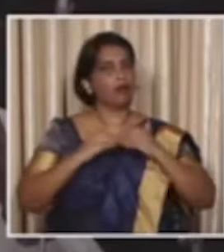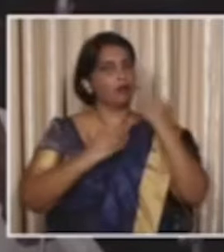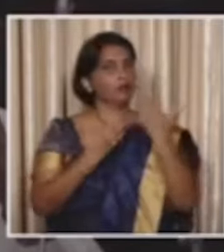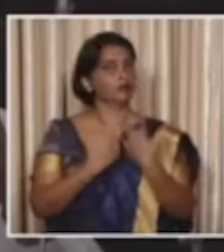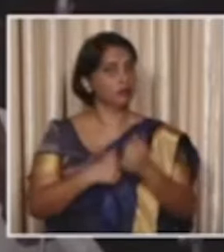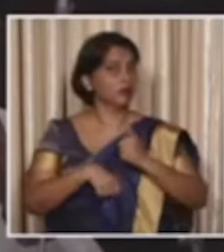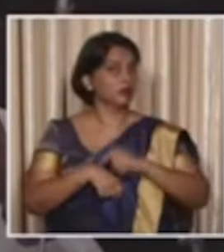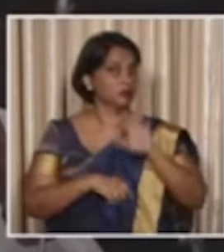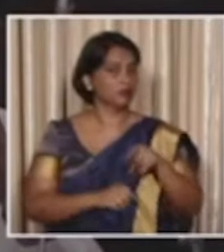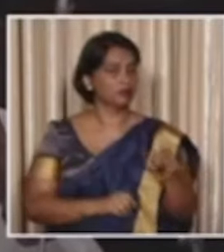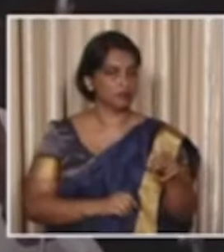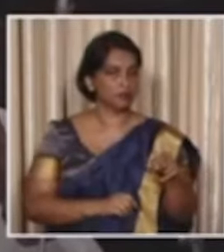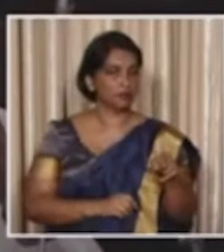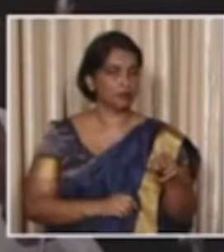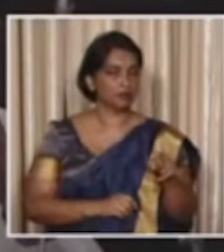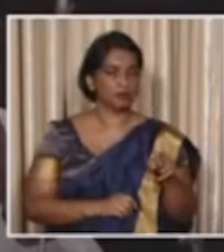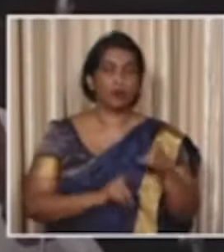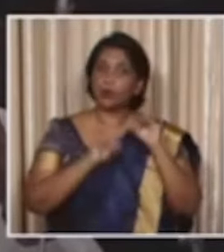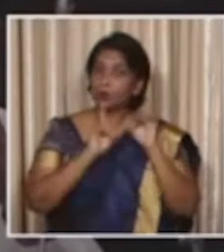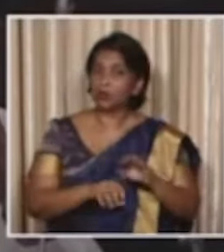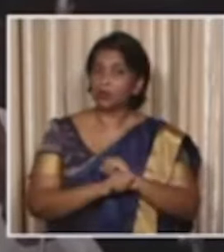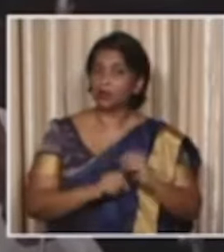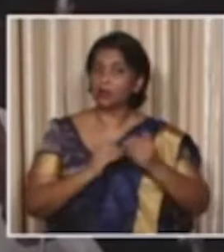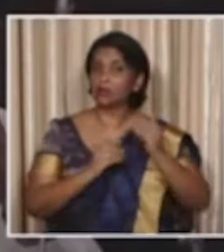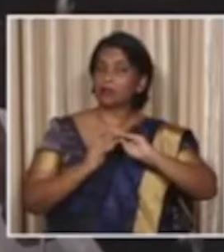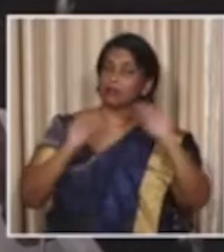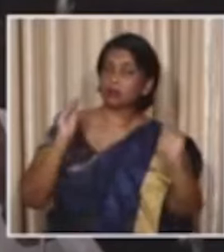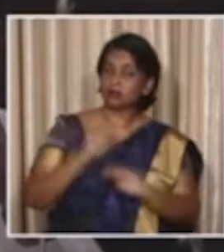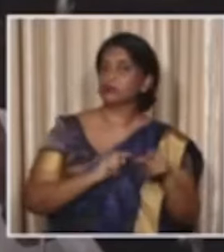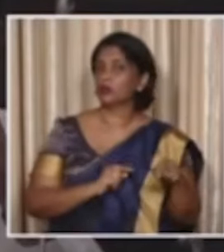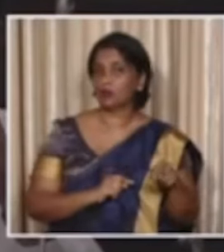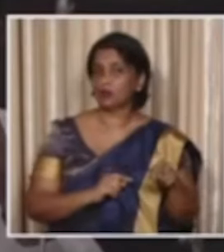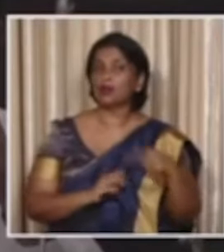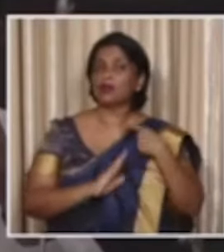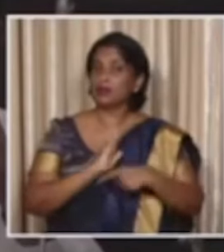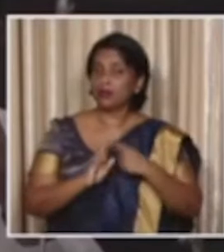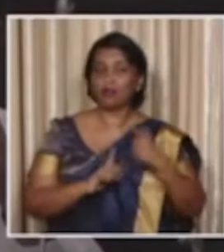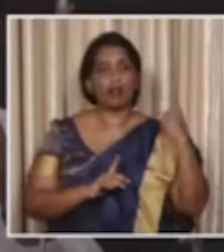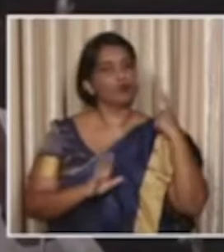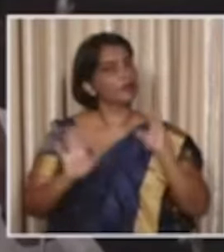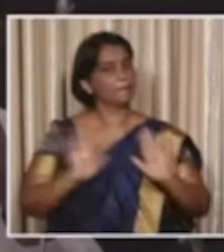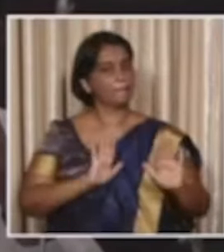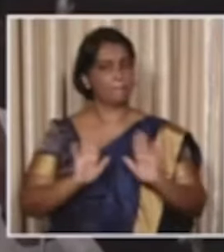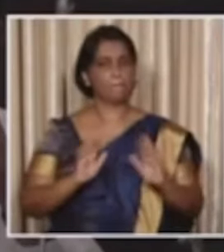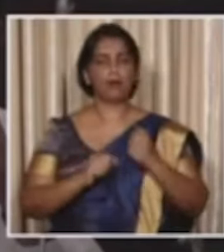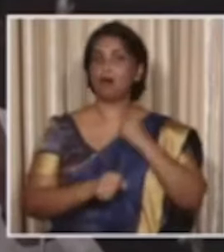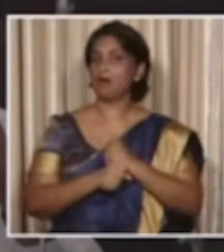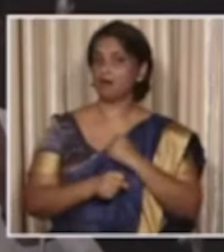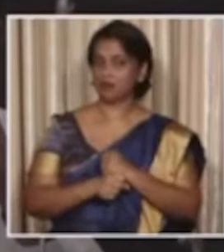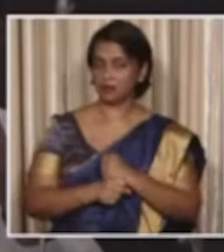කියපු අවස්ථාවක්. එහෙම නැත්නම් ඊළඟ විකල්පය තමයි මේ රට හමුදා පාලනයක් යටතේ තියෙන